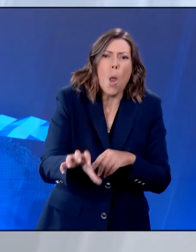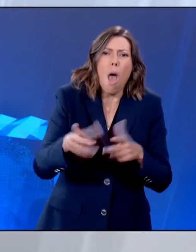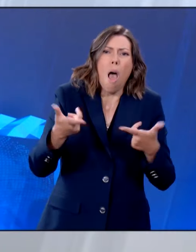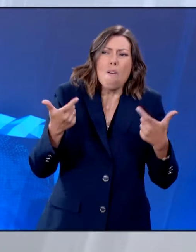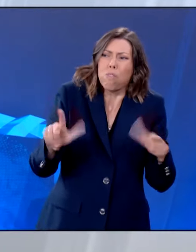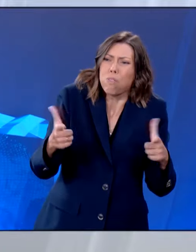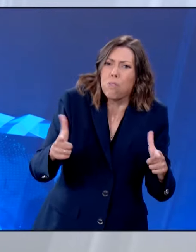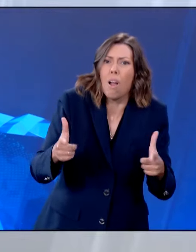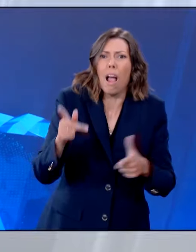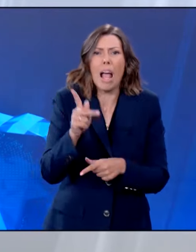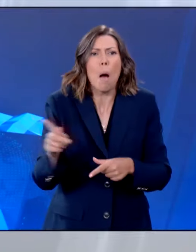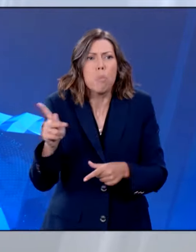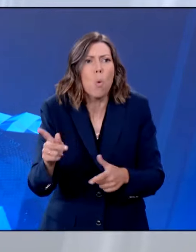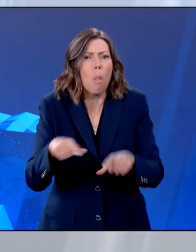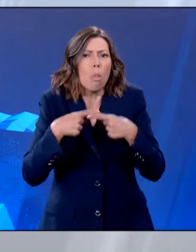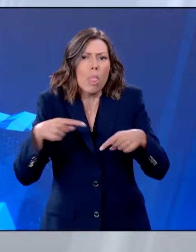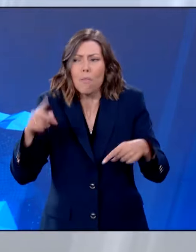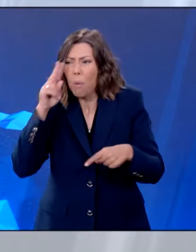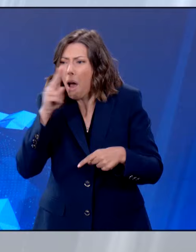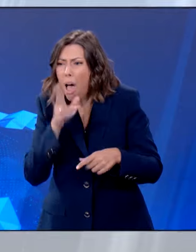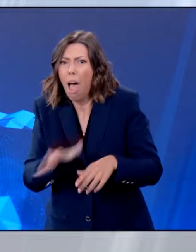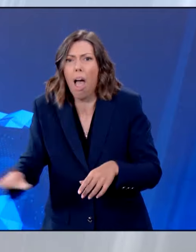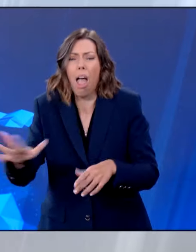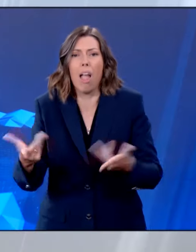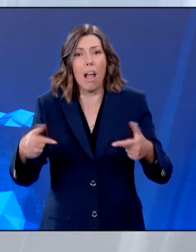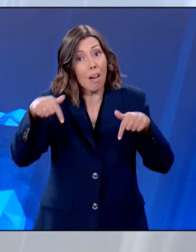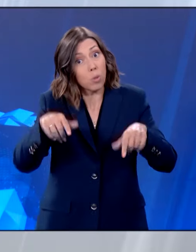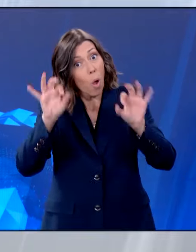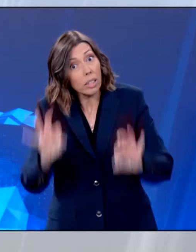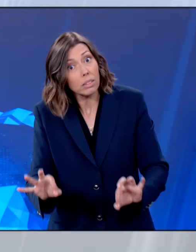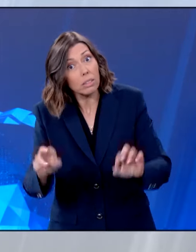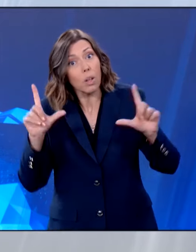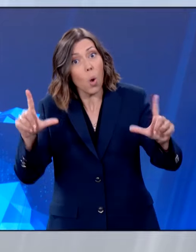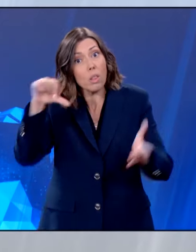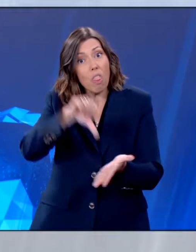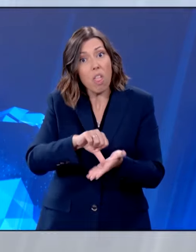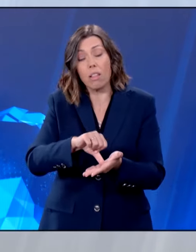Αθήνα. Συνεπώς, πρέπει να υπάρχει